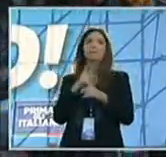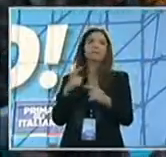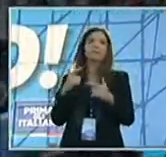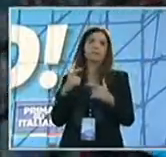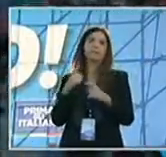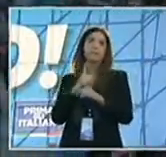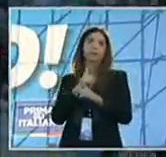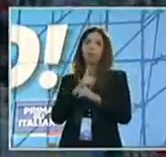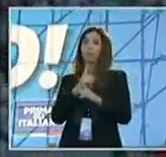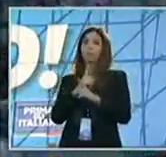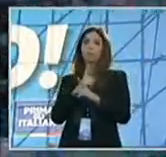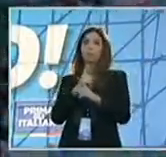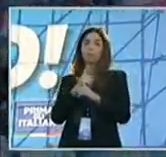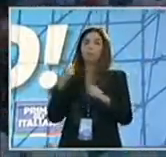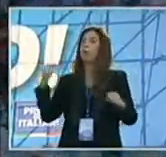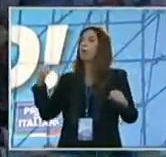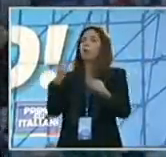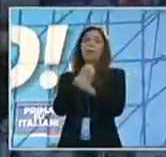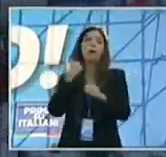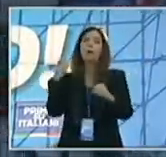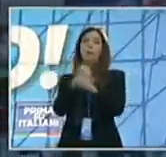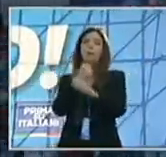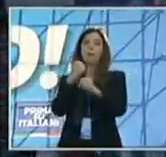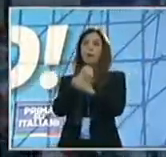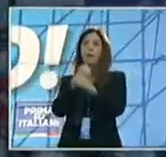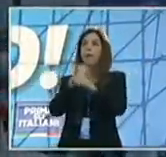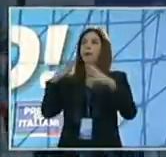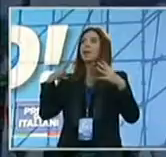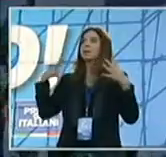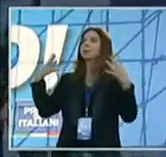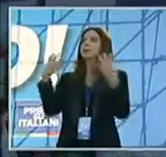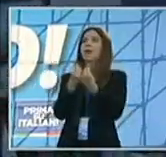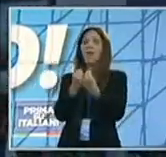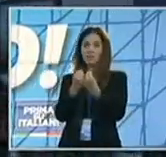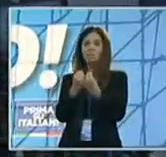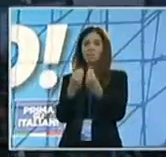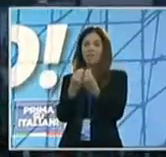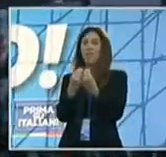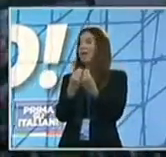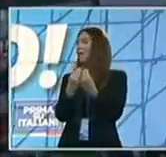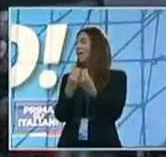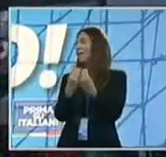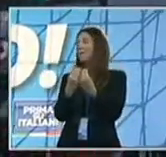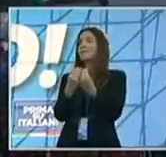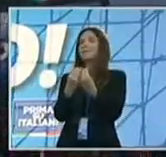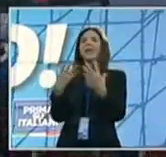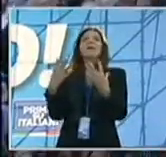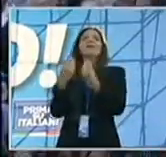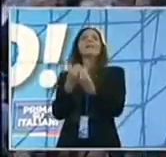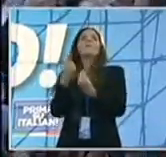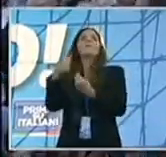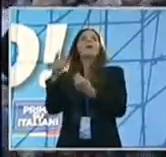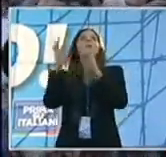ci impone di lavorare insieme, fianco a fianco, per preparare un futuro di